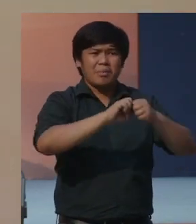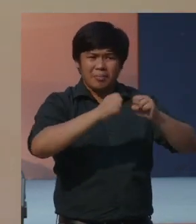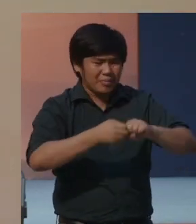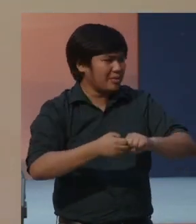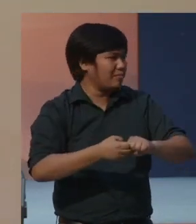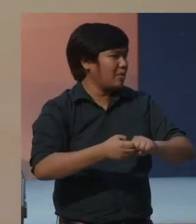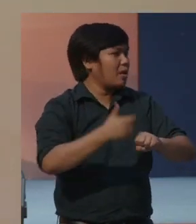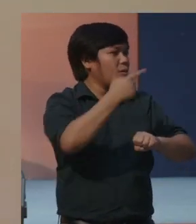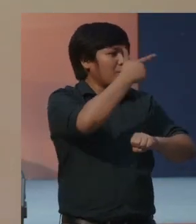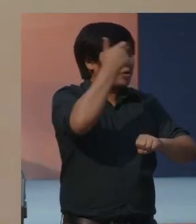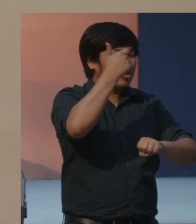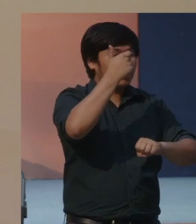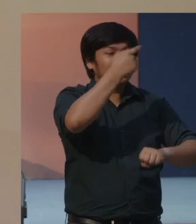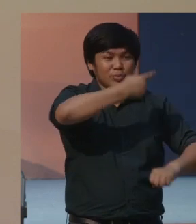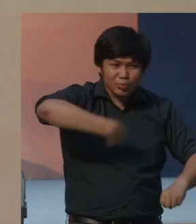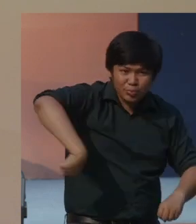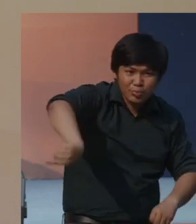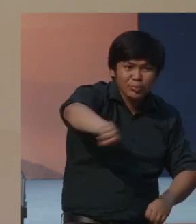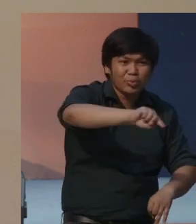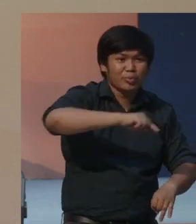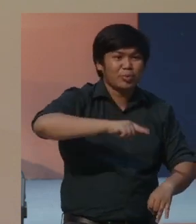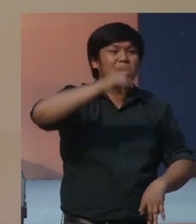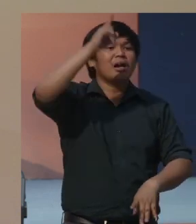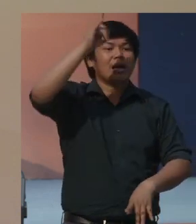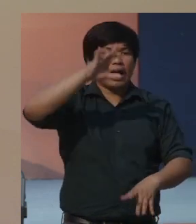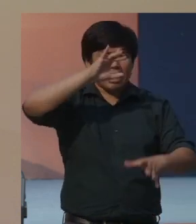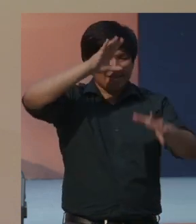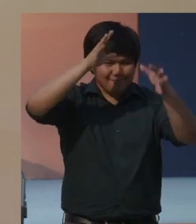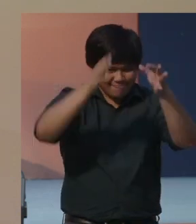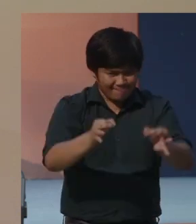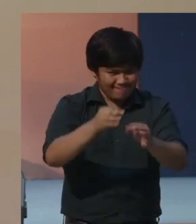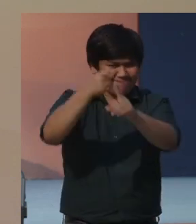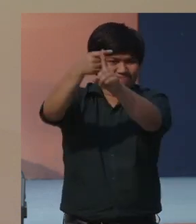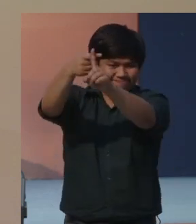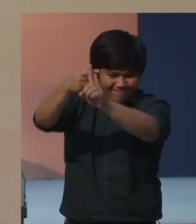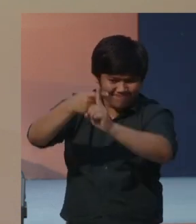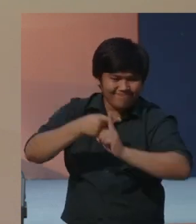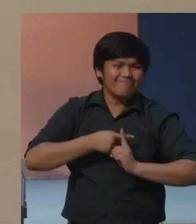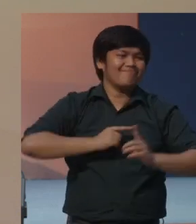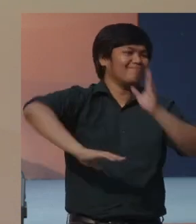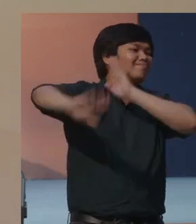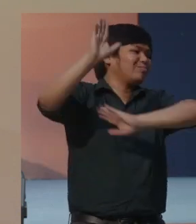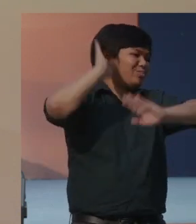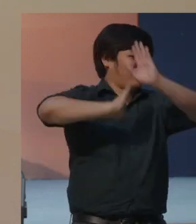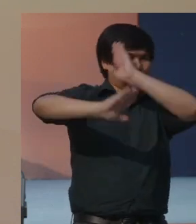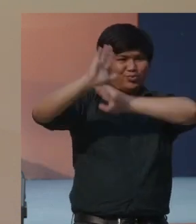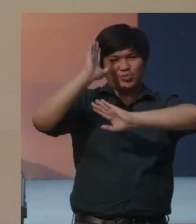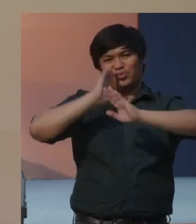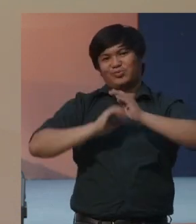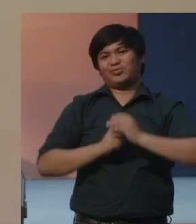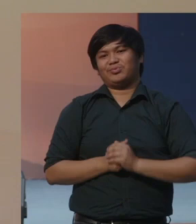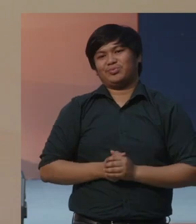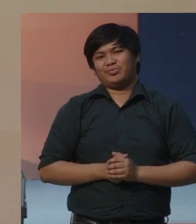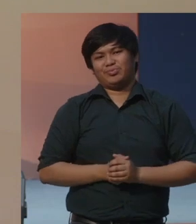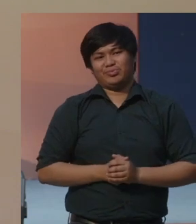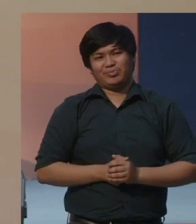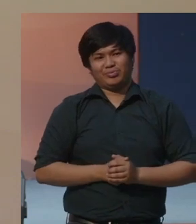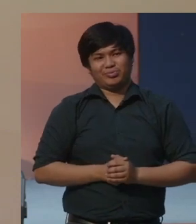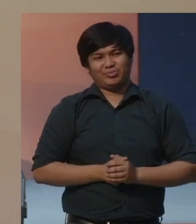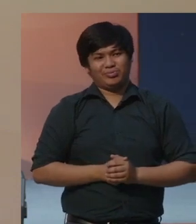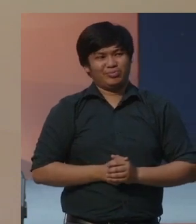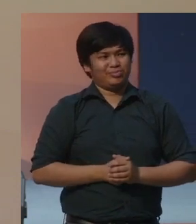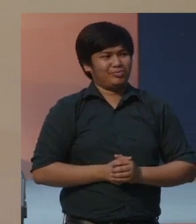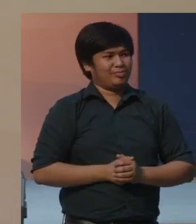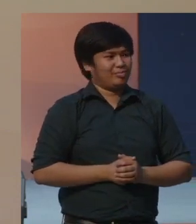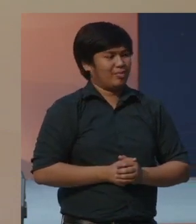Dahil tayo ay prinidestine niya, tinawag niya, at sa kanyang pagtawag, tayo naniwala at naging justified.